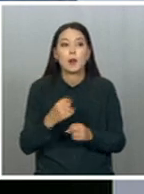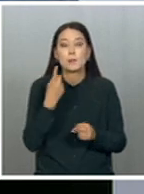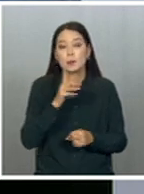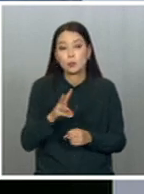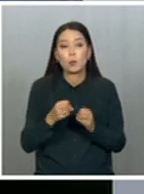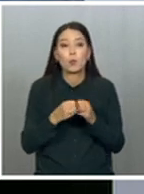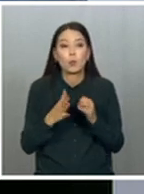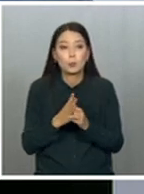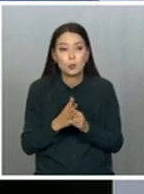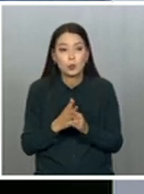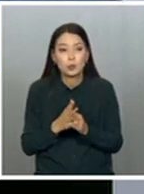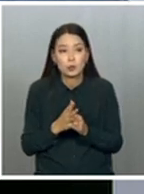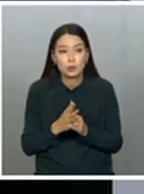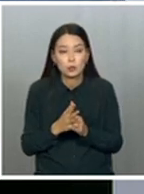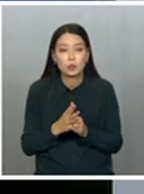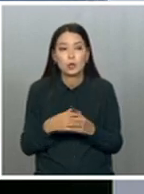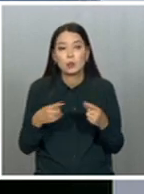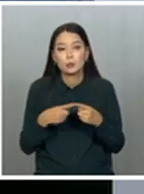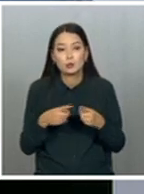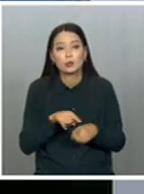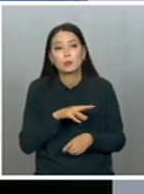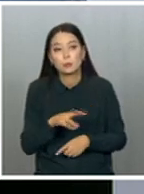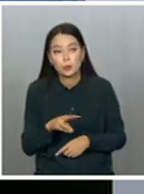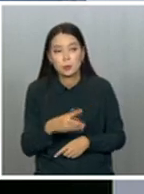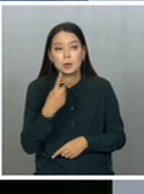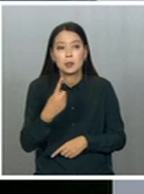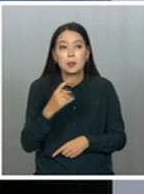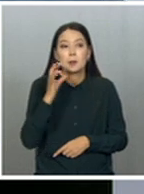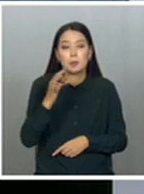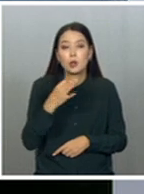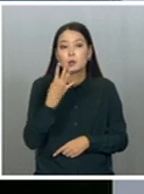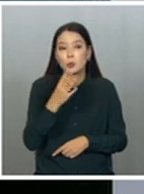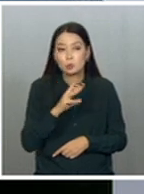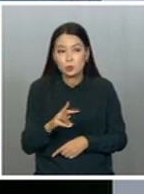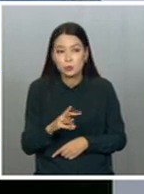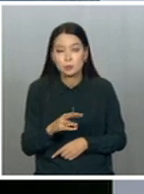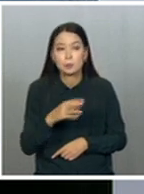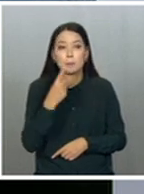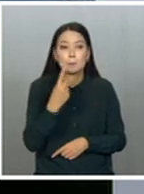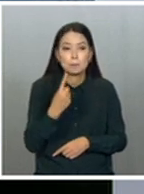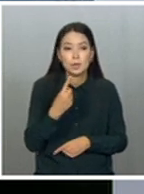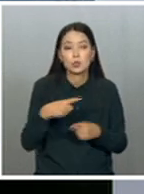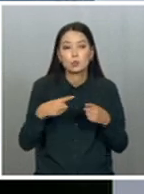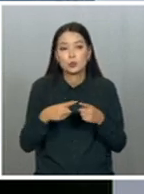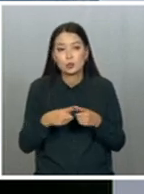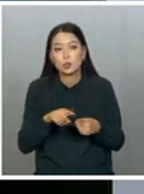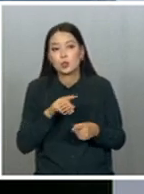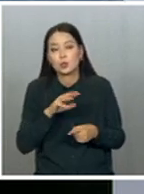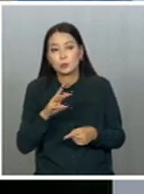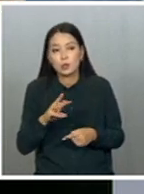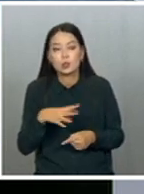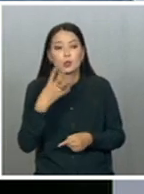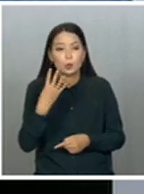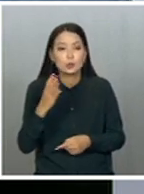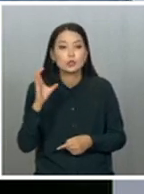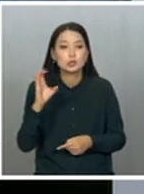15 бұрыштық минутқа, 1 градус 4 минутқа, 1 бұрыштық минут 4